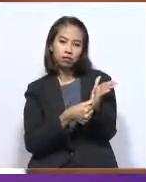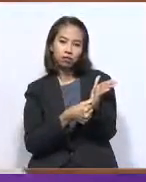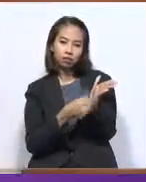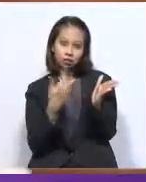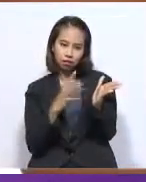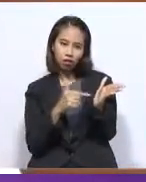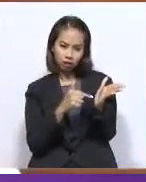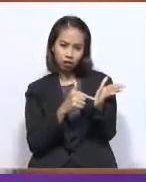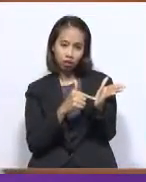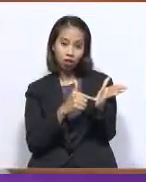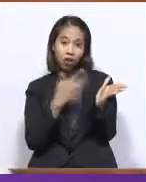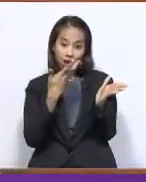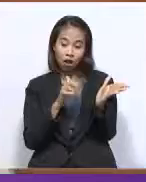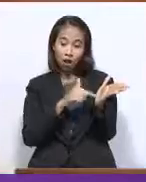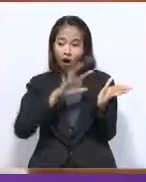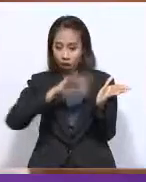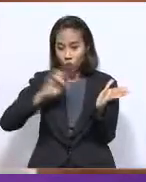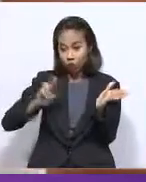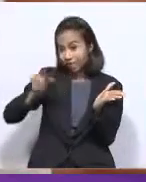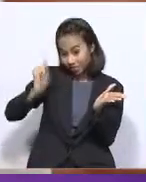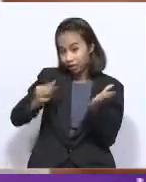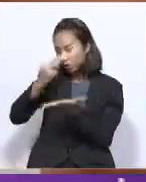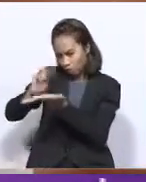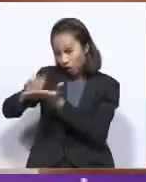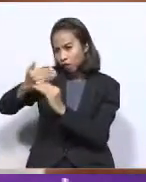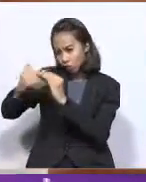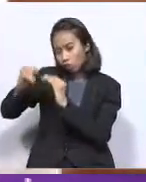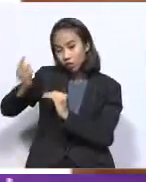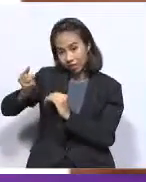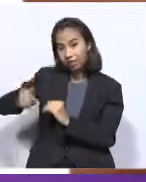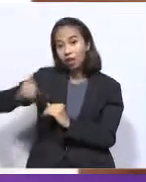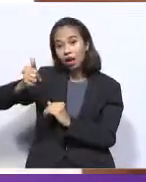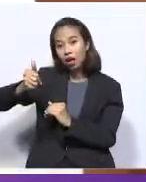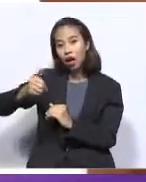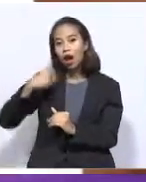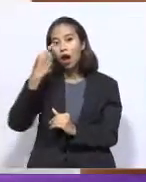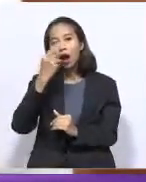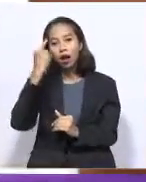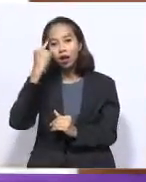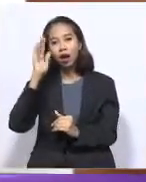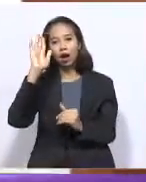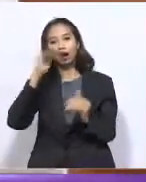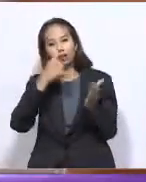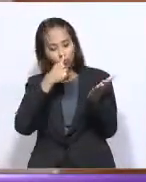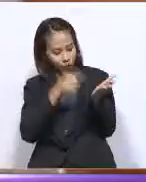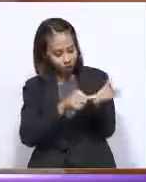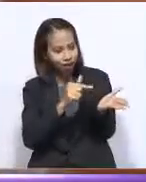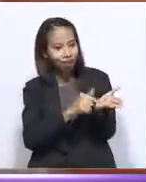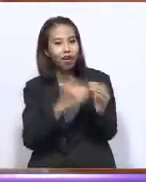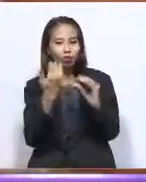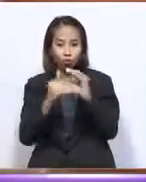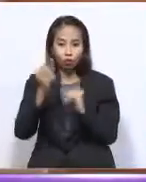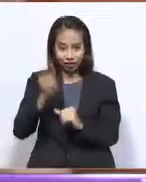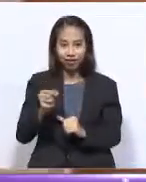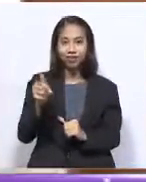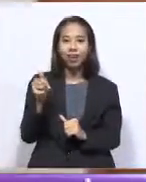ซึ่งสแตมป์ตัวนี้ที่คุณผู้ชมเห็นอยู่นี้สามารถใช้งานได้จริงๆนะครับใครจะไปนึกว่าวันหนึ่งจะมีหน้าเราอยู่บนสแตมป์แล้วก็ส่งจดหมายได้จริ